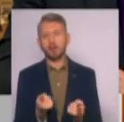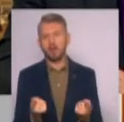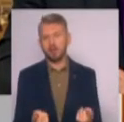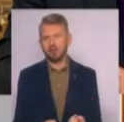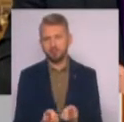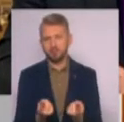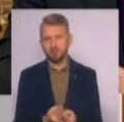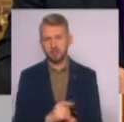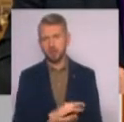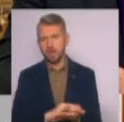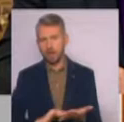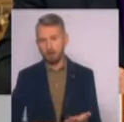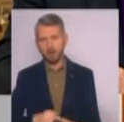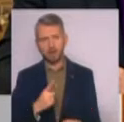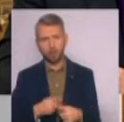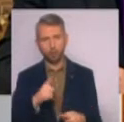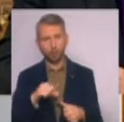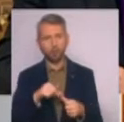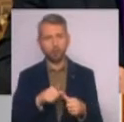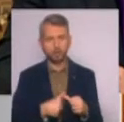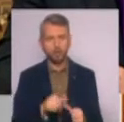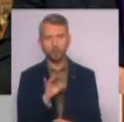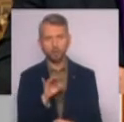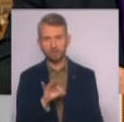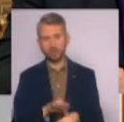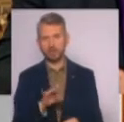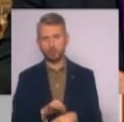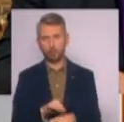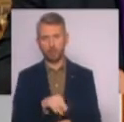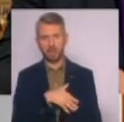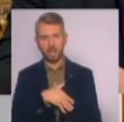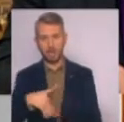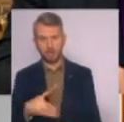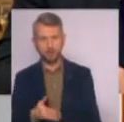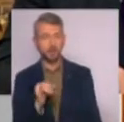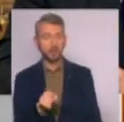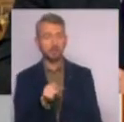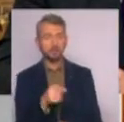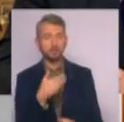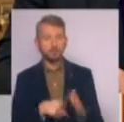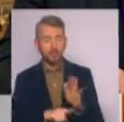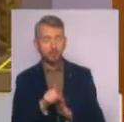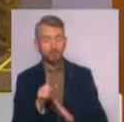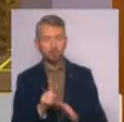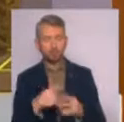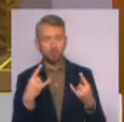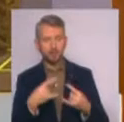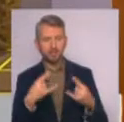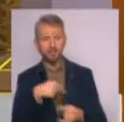перебіг загострення хронічного обструктивного захворювання легень. І ми вже на початку передачі